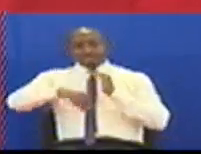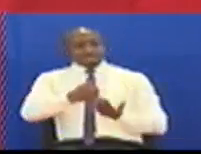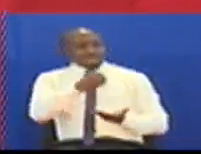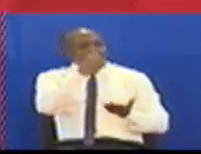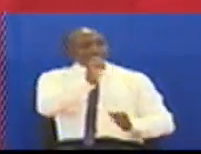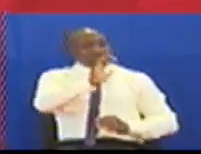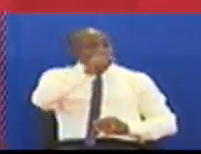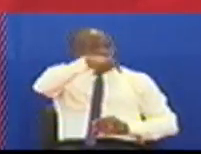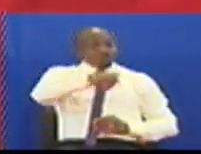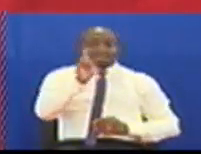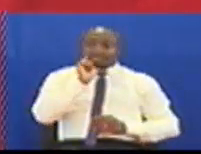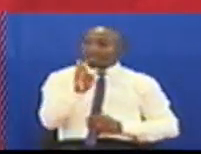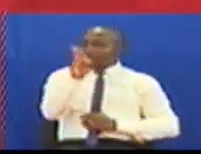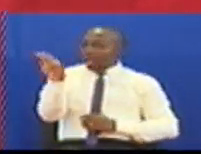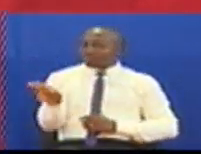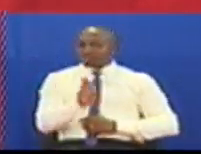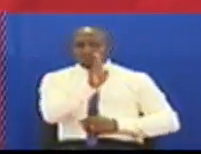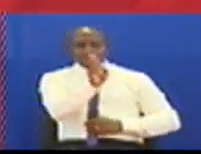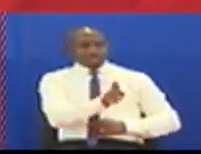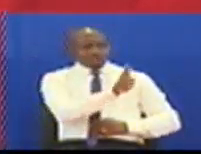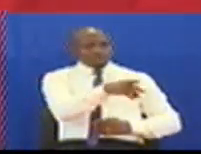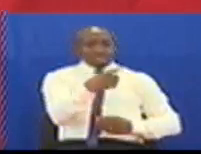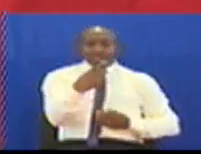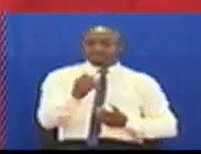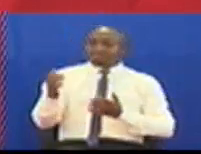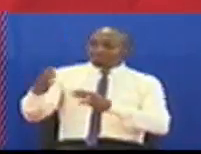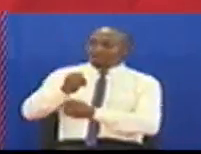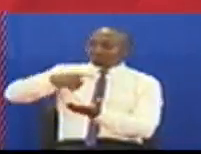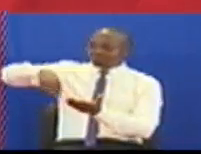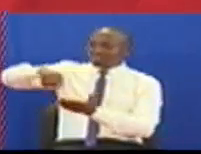huu kila halmashauri itapata zahanati 3.